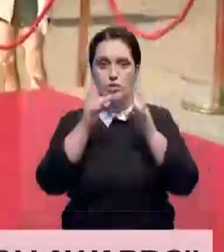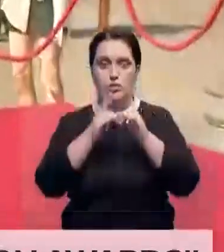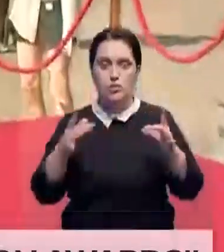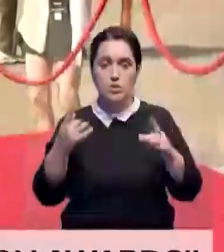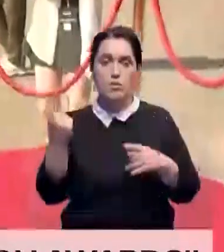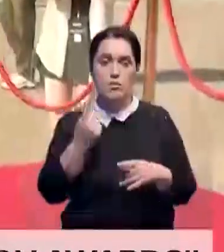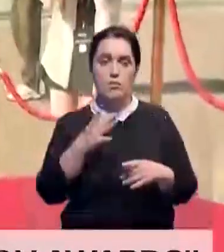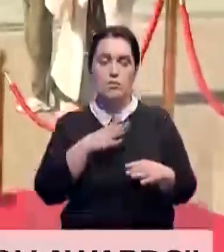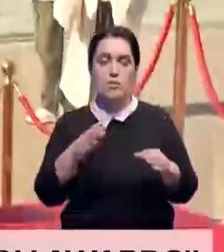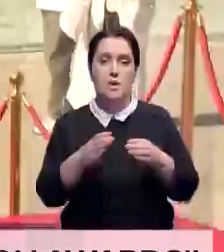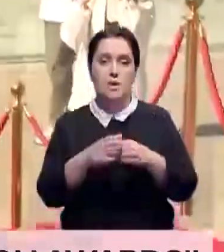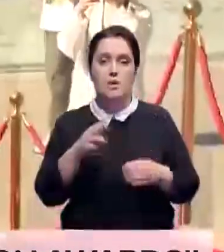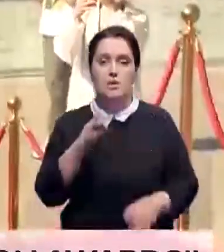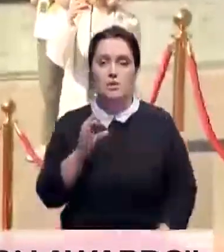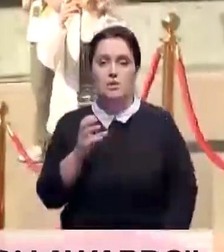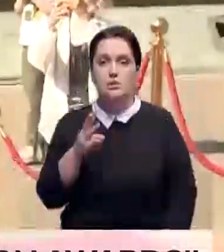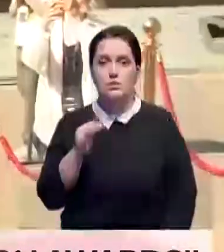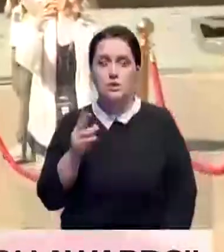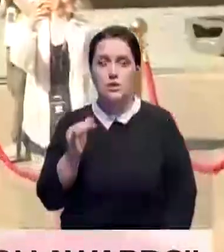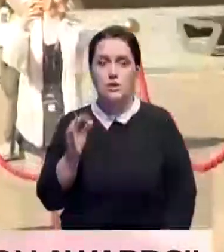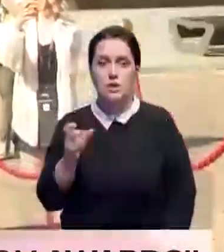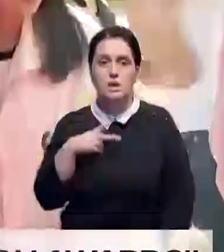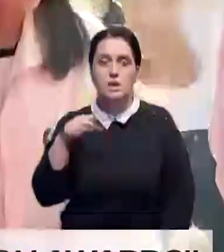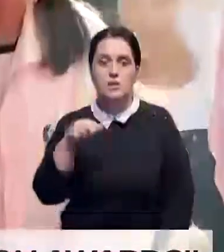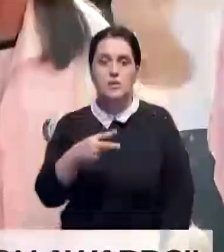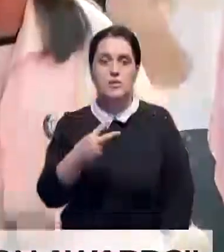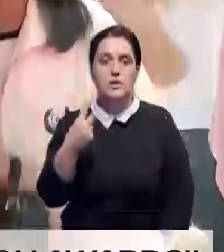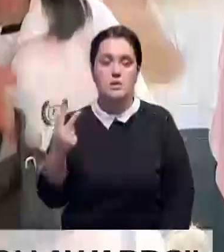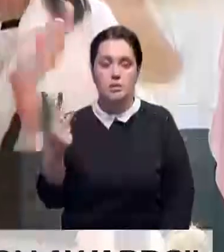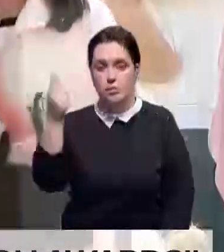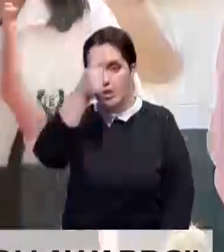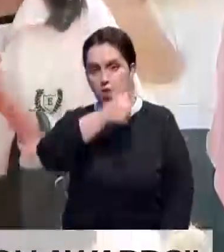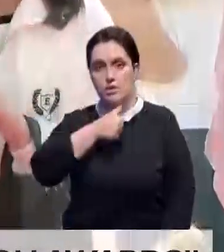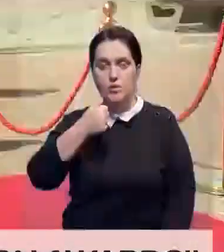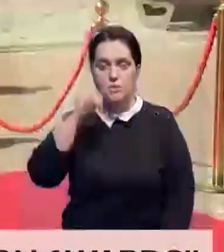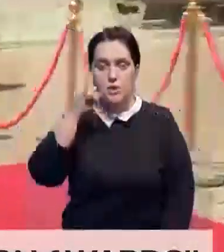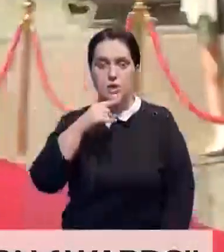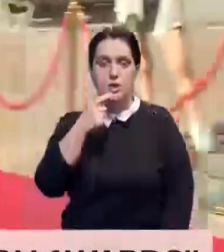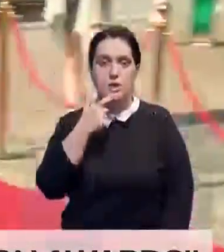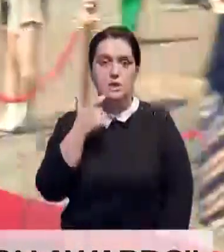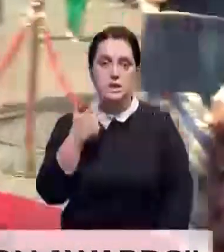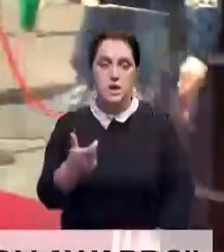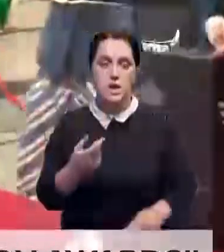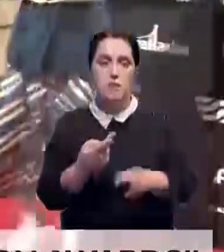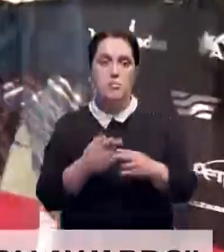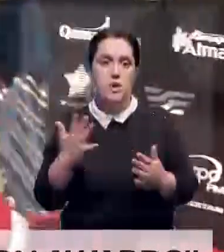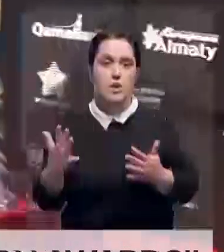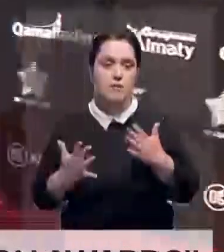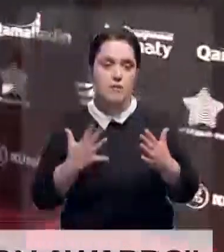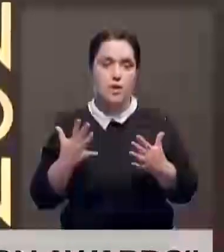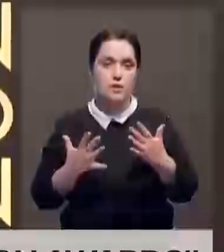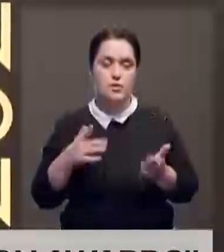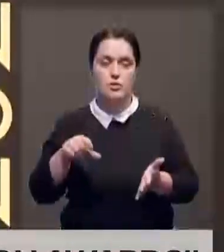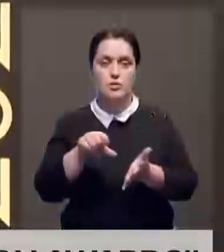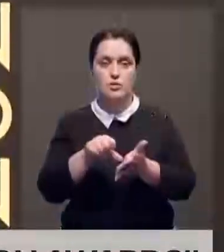над эпическим фильмом «Досмукасан». Вышедшая в 2022 году картина покорила казахстанского зрителя. Особенно восторженная публика встретила